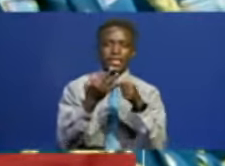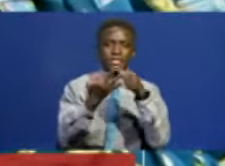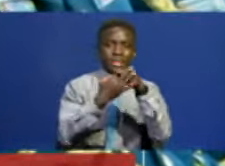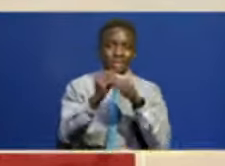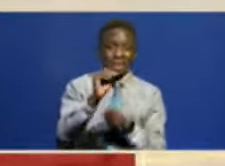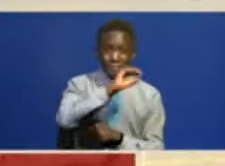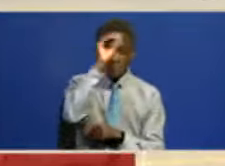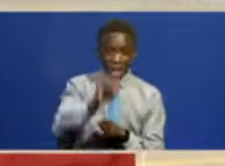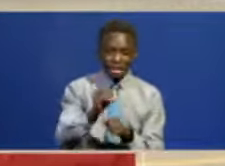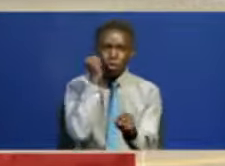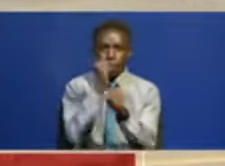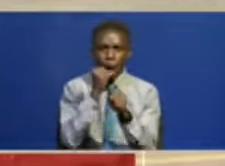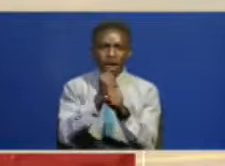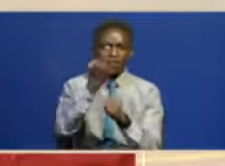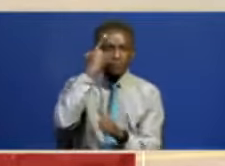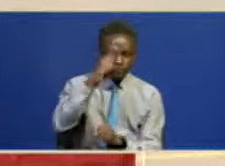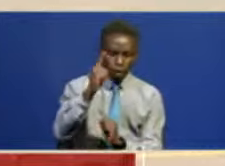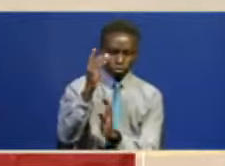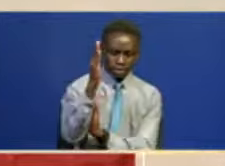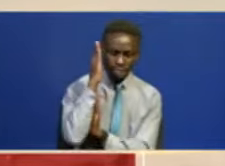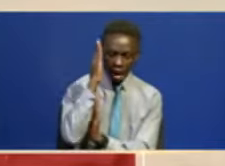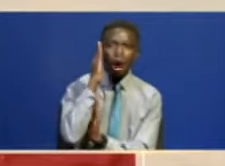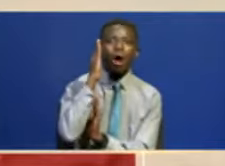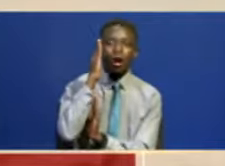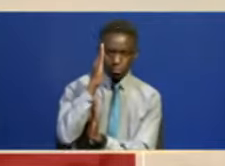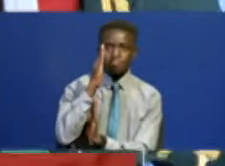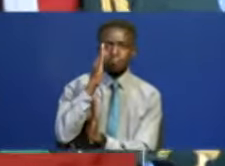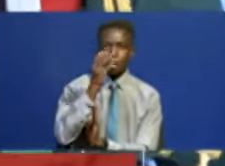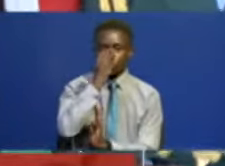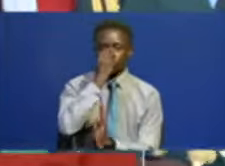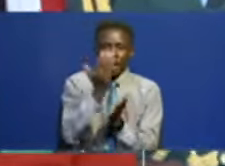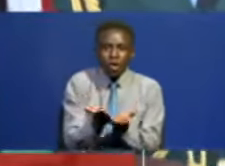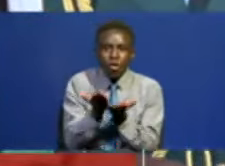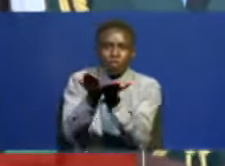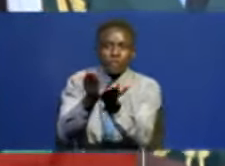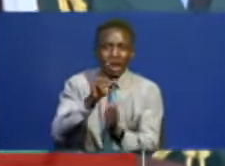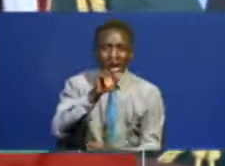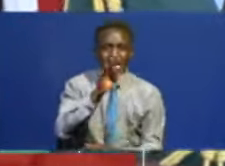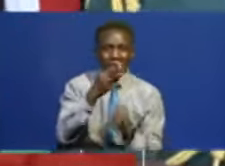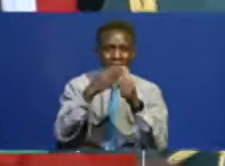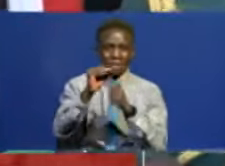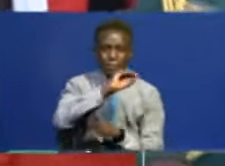usalama zikabidhiwe waliopokea mafunzo ya NYS. Wale wote